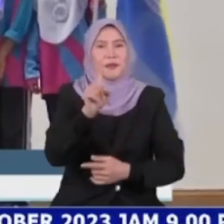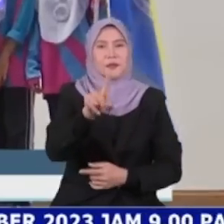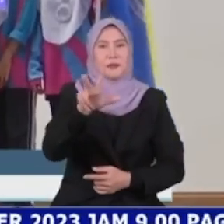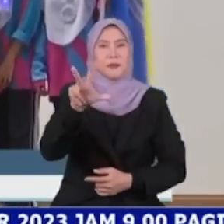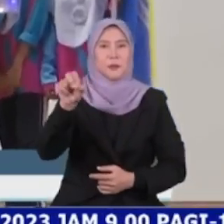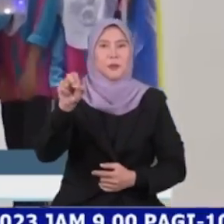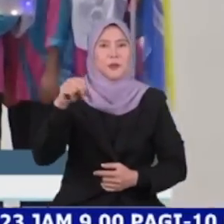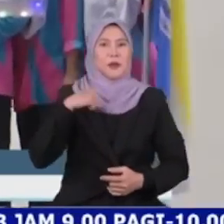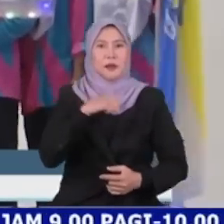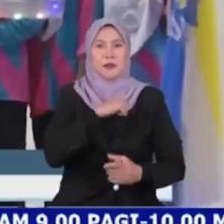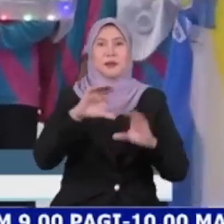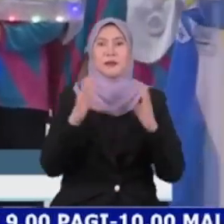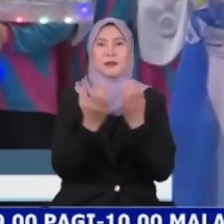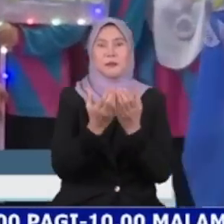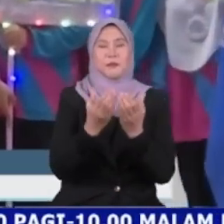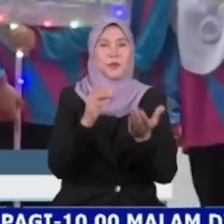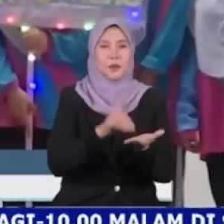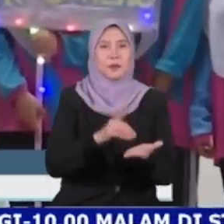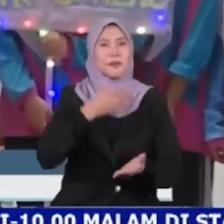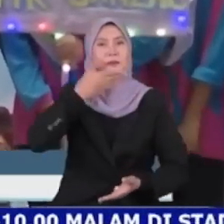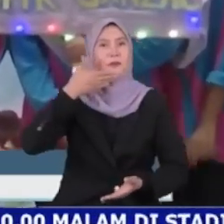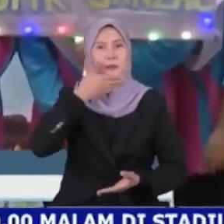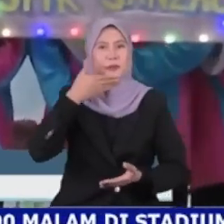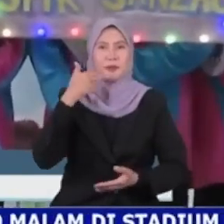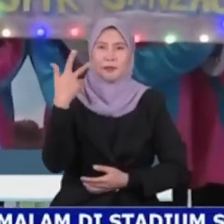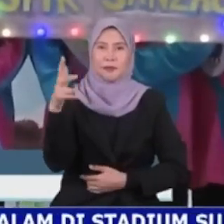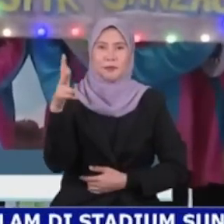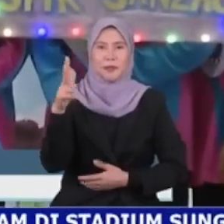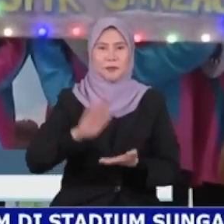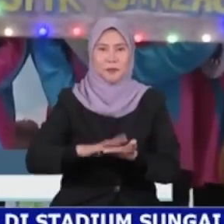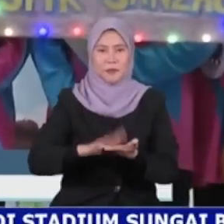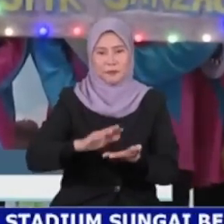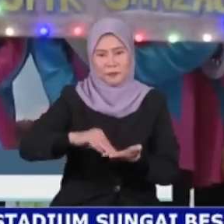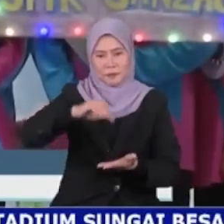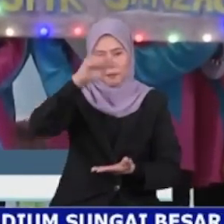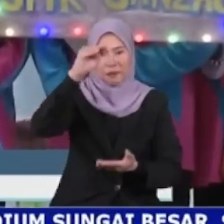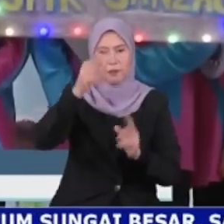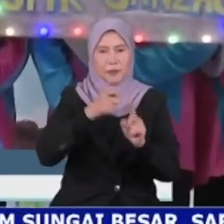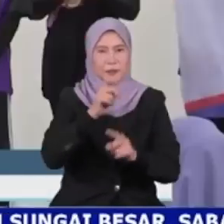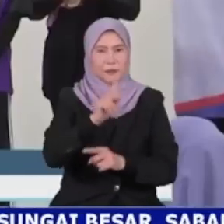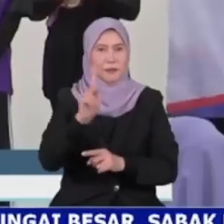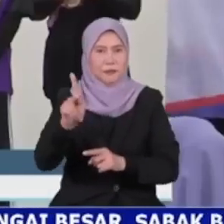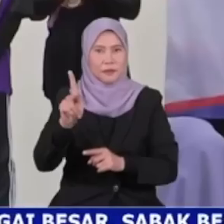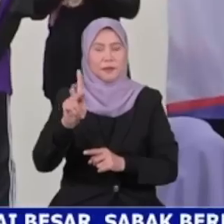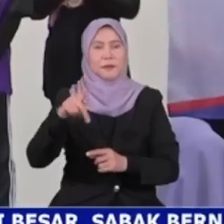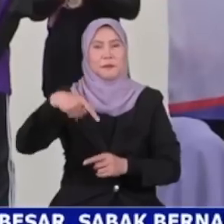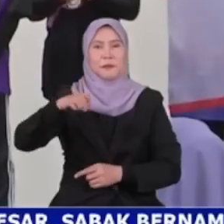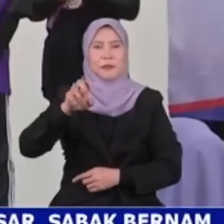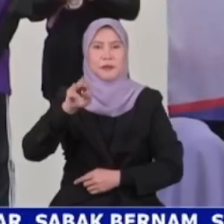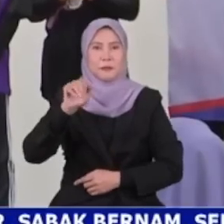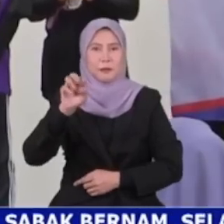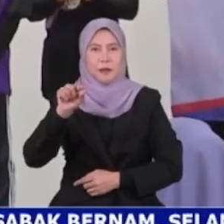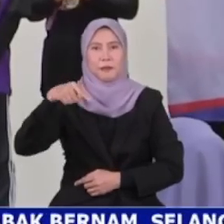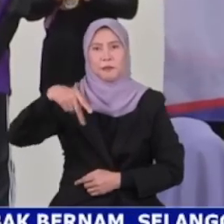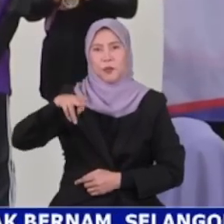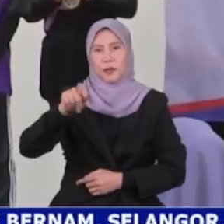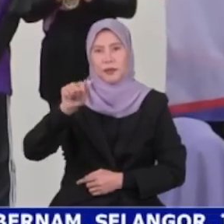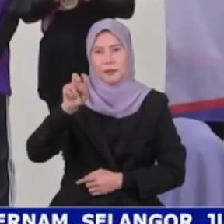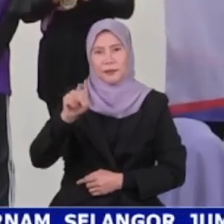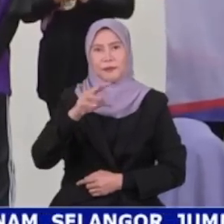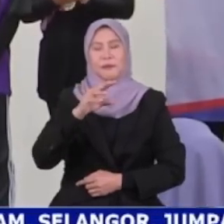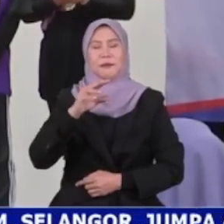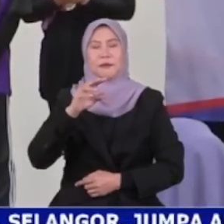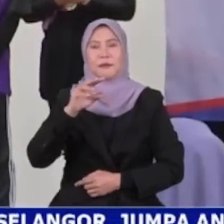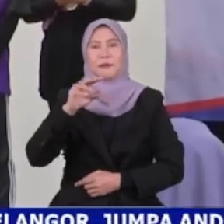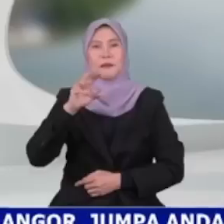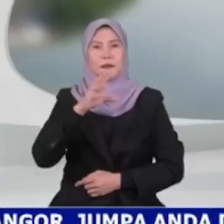130 ahli kelab doktor muda membabitkan 13 buah sekolah menengah dari Kota Kinabalu, Pinampang, Putatan, Papar dan